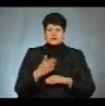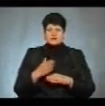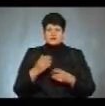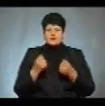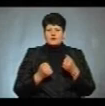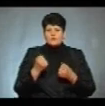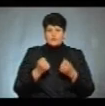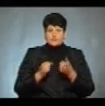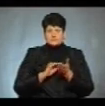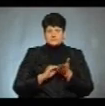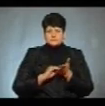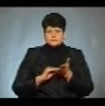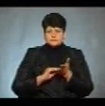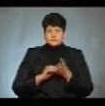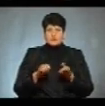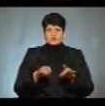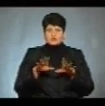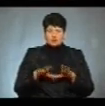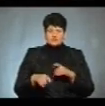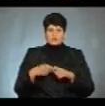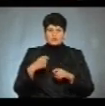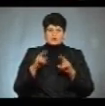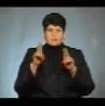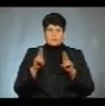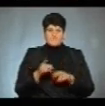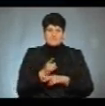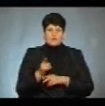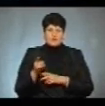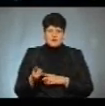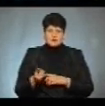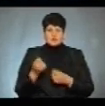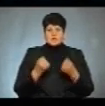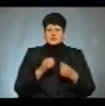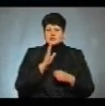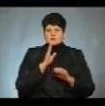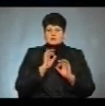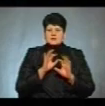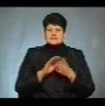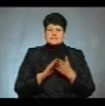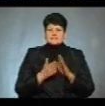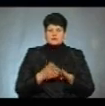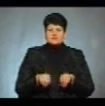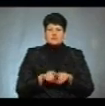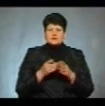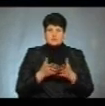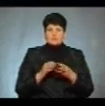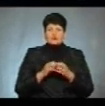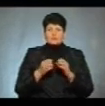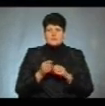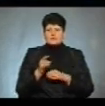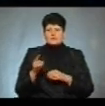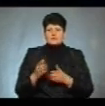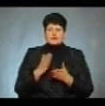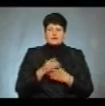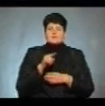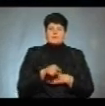Волянську інспектори з паркування винесли постанову за порушення правил паркування. Водійка прокоментувала ситуацію так. Проблема парковок існує,